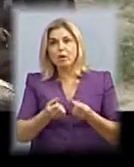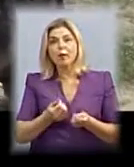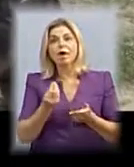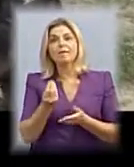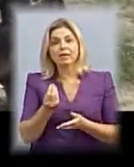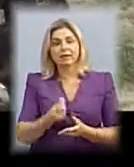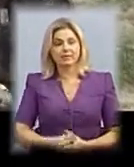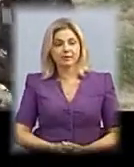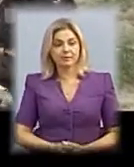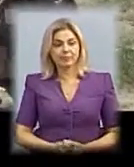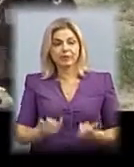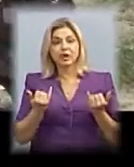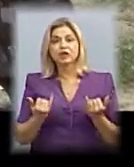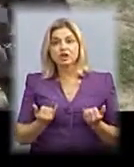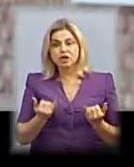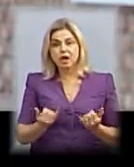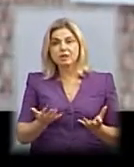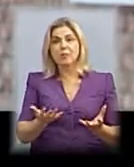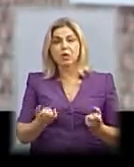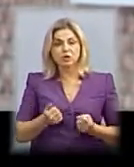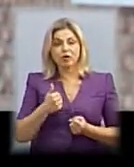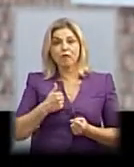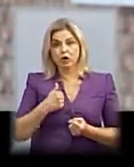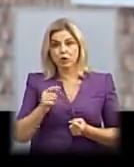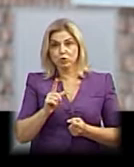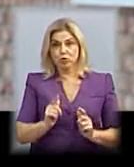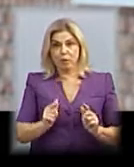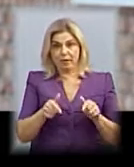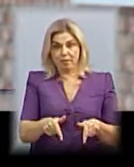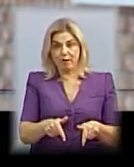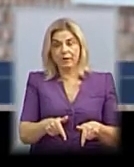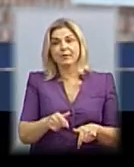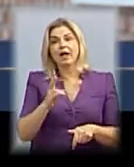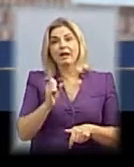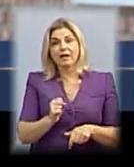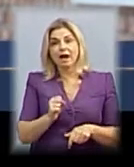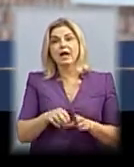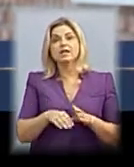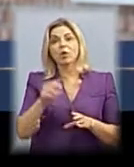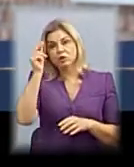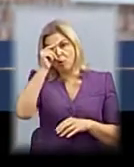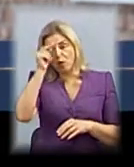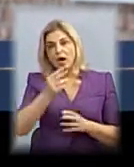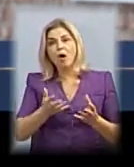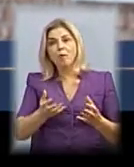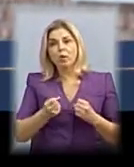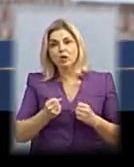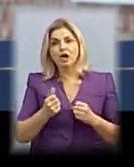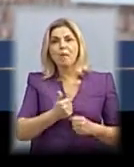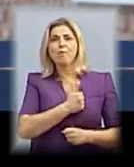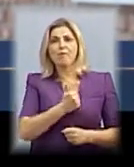забезпечення. На даний час військовослужбовець, що прибув на проходження зборів, отримує кашкет літній польовий, кепі